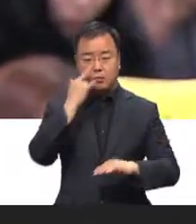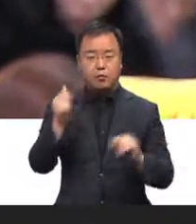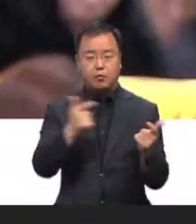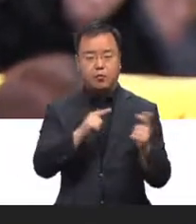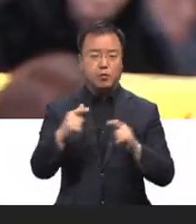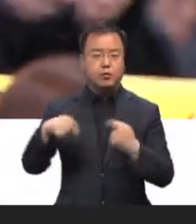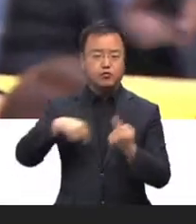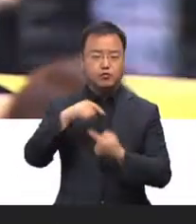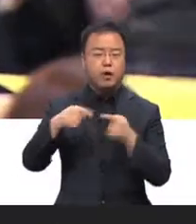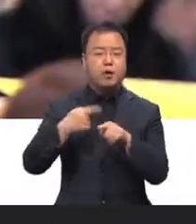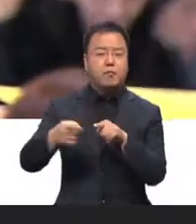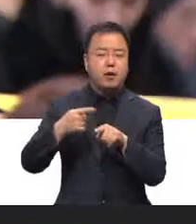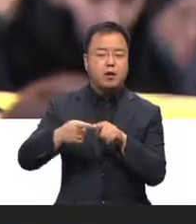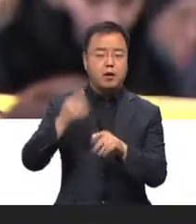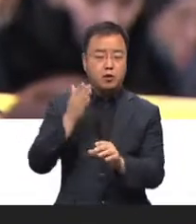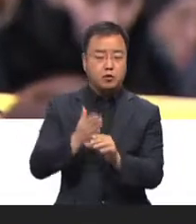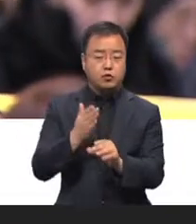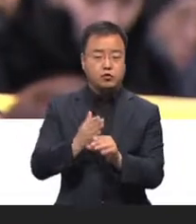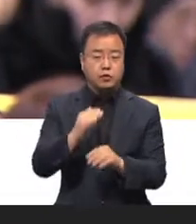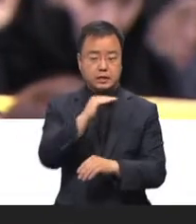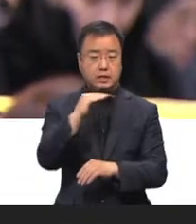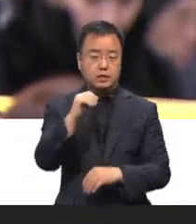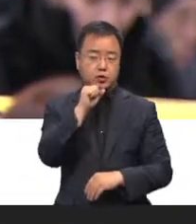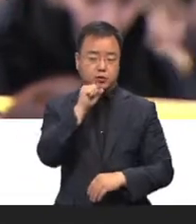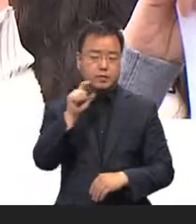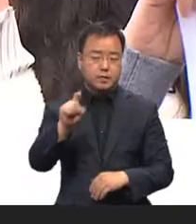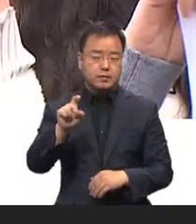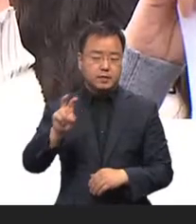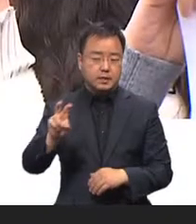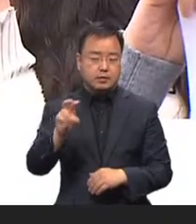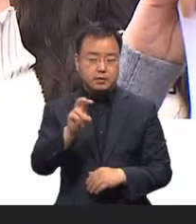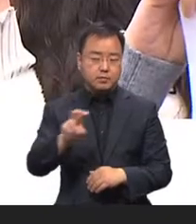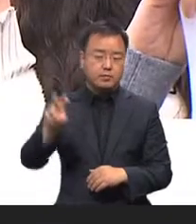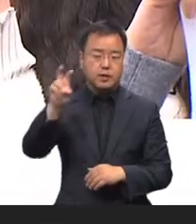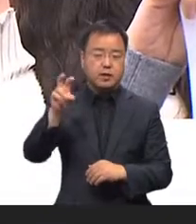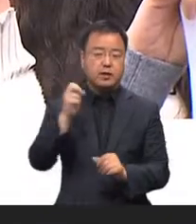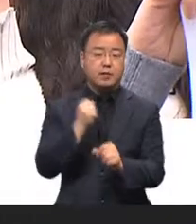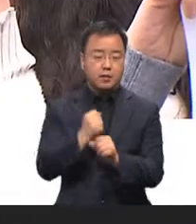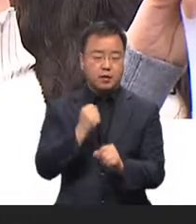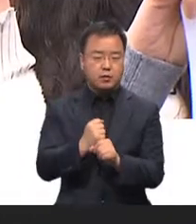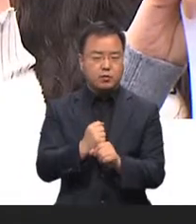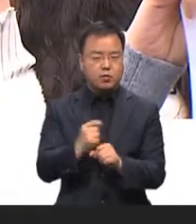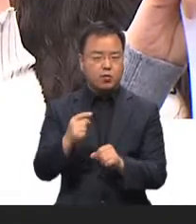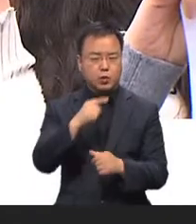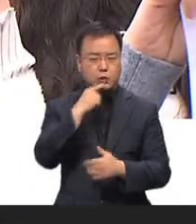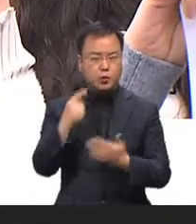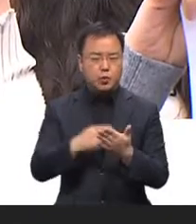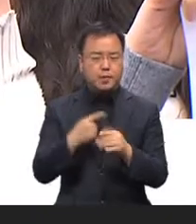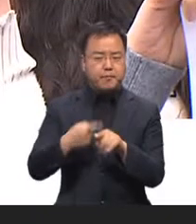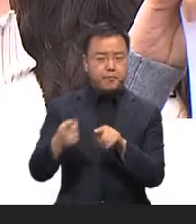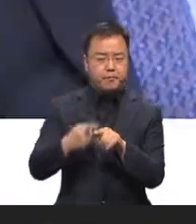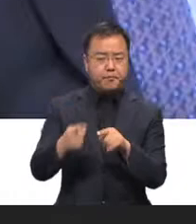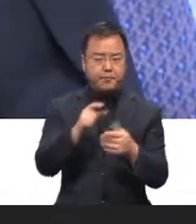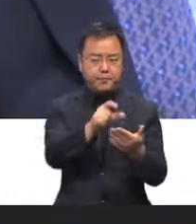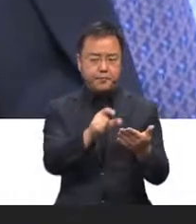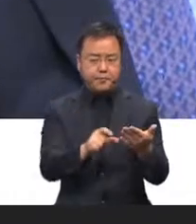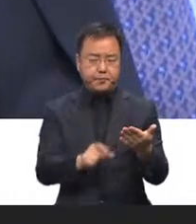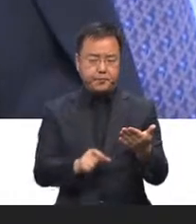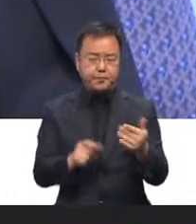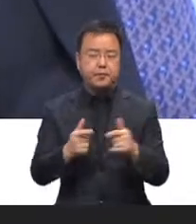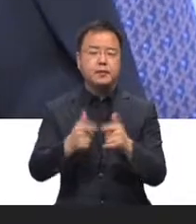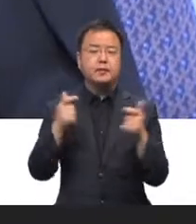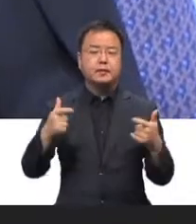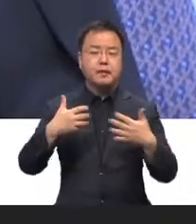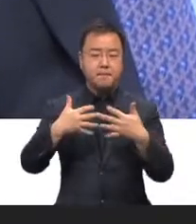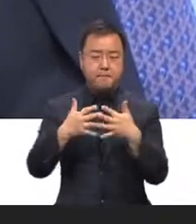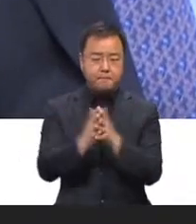성과평가에서 기준 점수를 1, 20점씩 상향 조정하고 자사고의 불리한 평가 문항들을 늘리면서 사실상 폐지